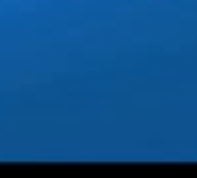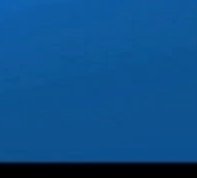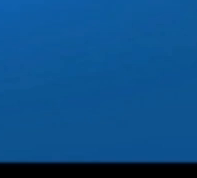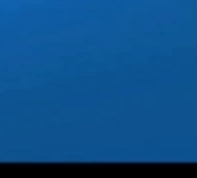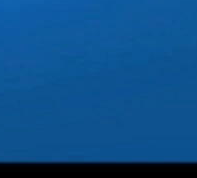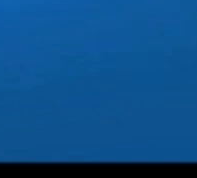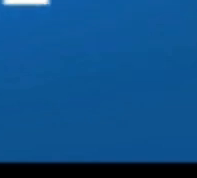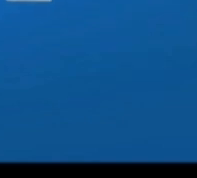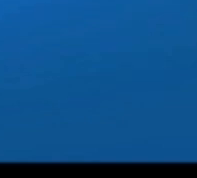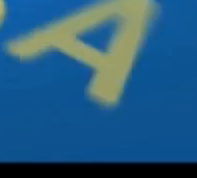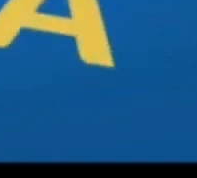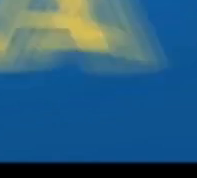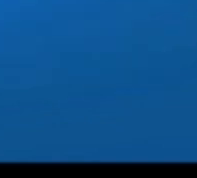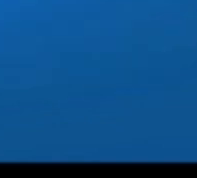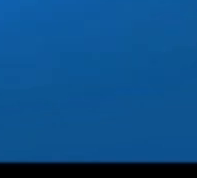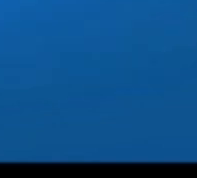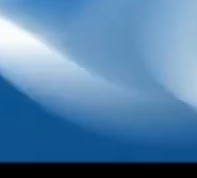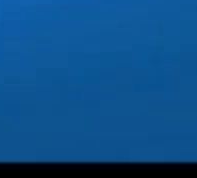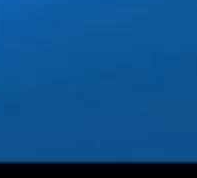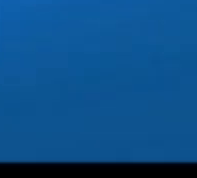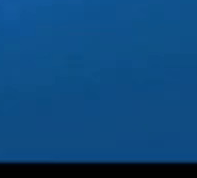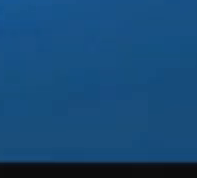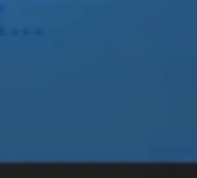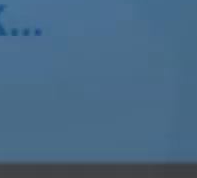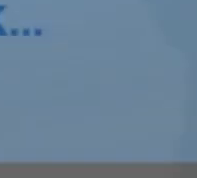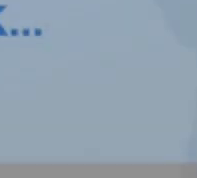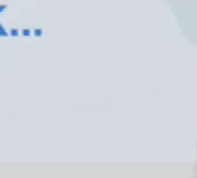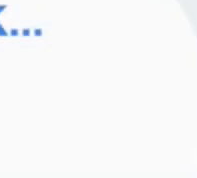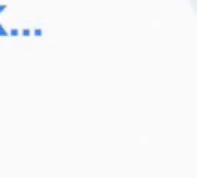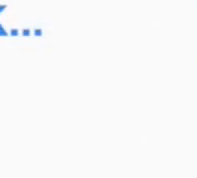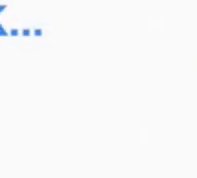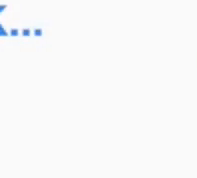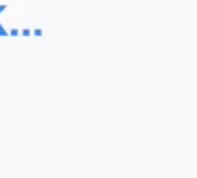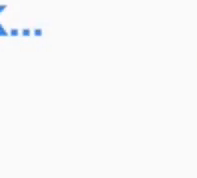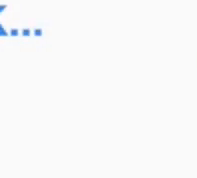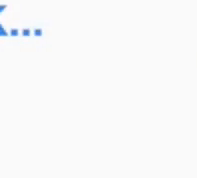Niaje, want to invest in a biashara that will take your hustle to the next.